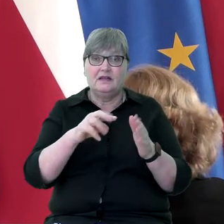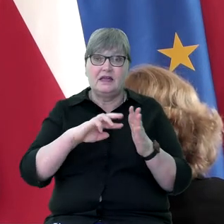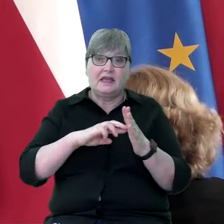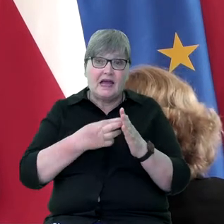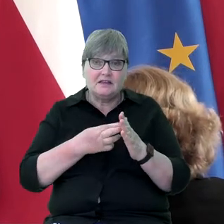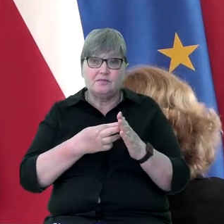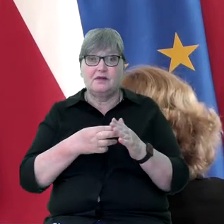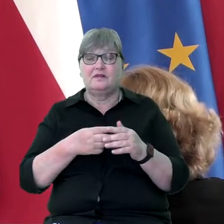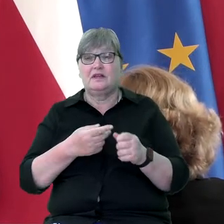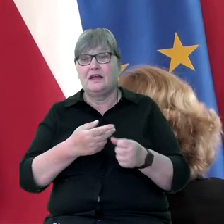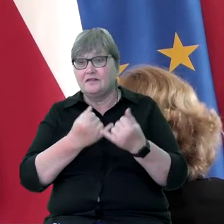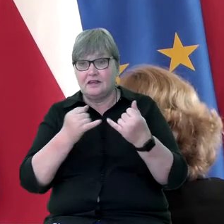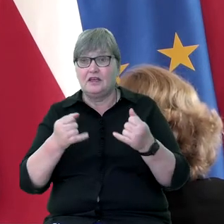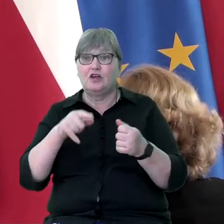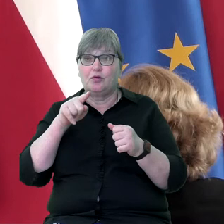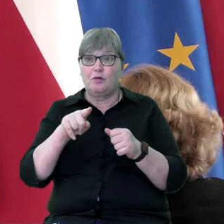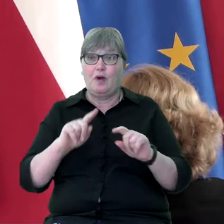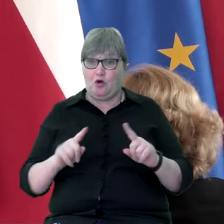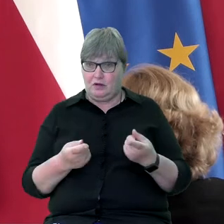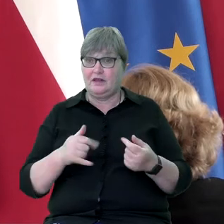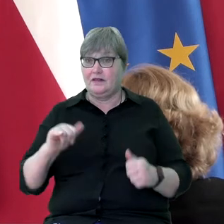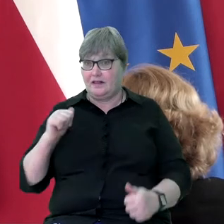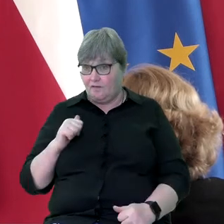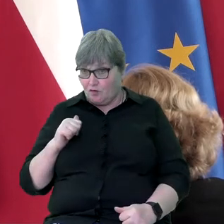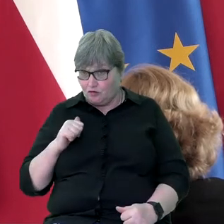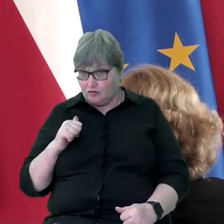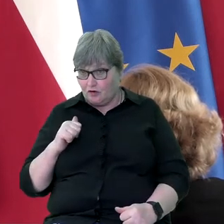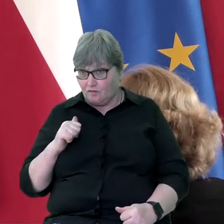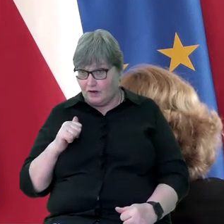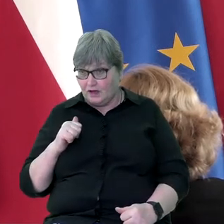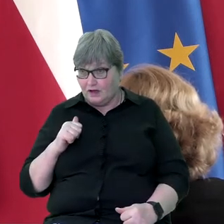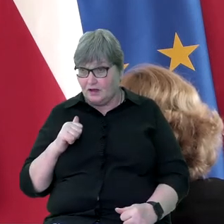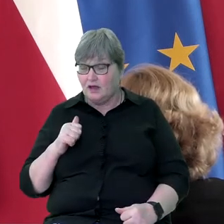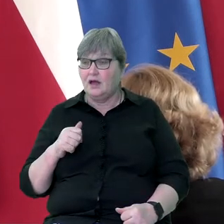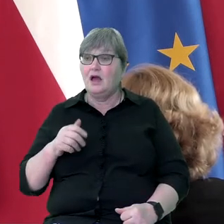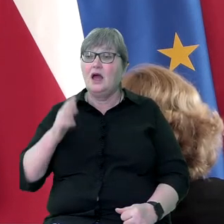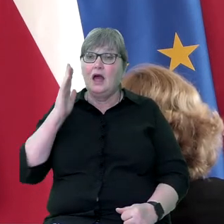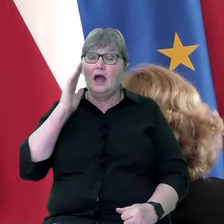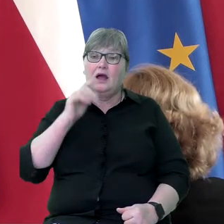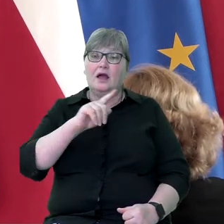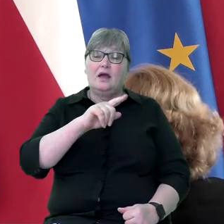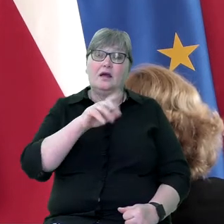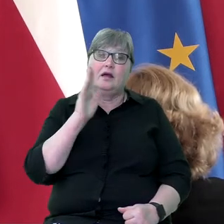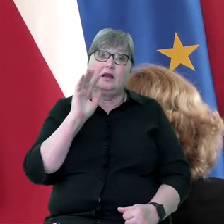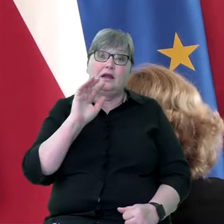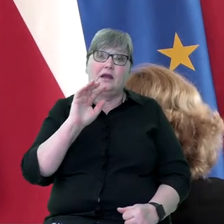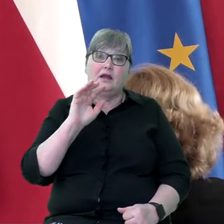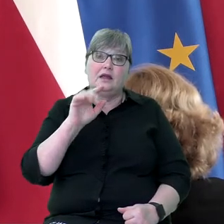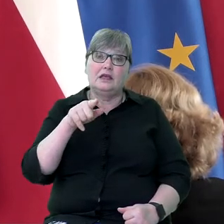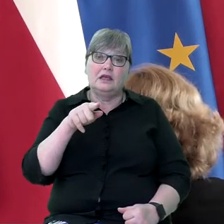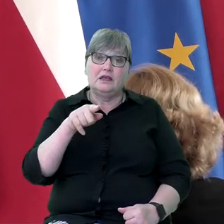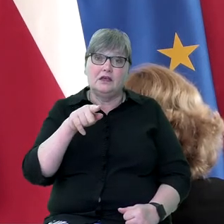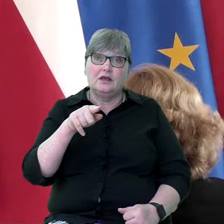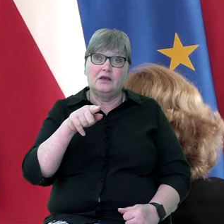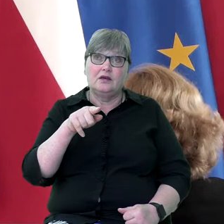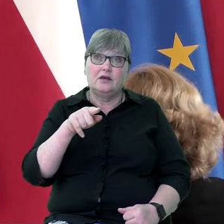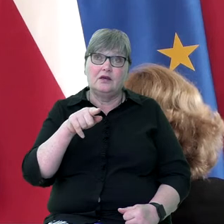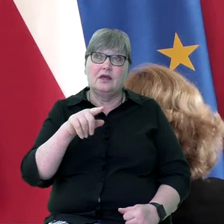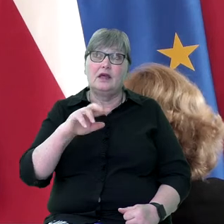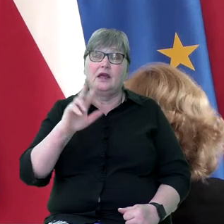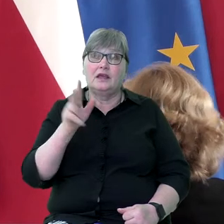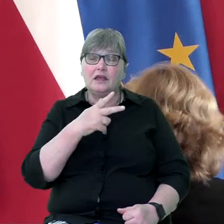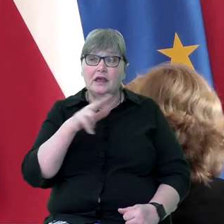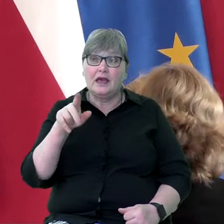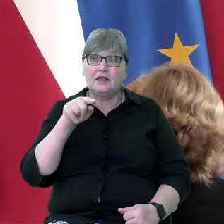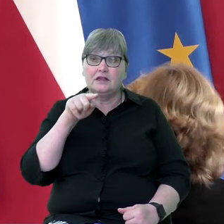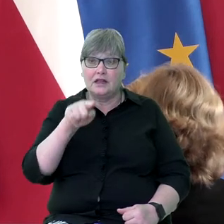organizacji wojskowej, najpierw Służba Zwycięstwa Polski, później Związek Walki Zbrojnej, kiedy dla tworzenia